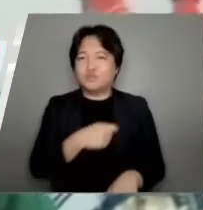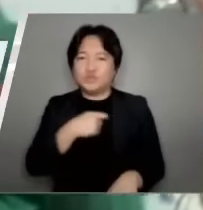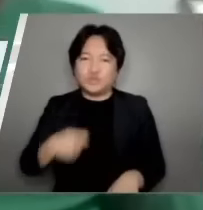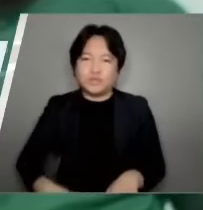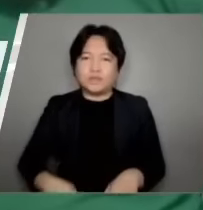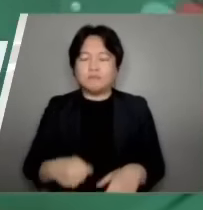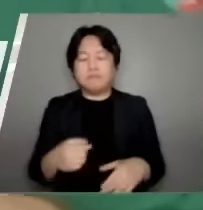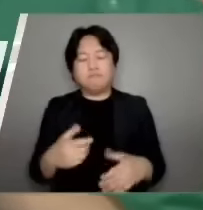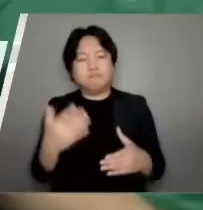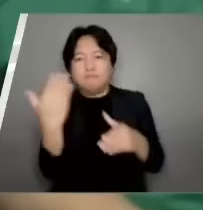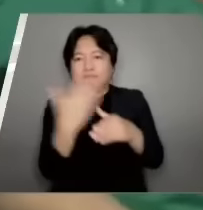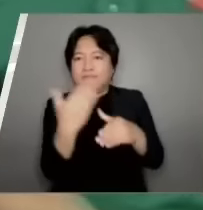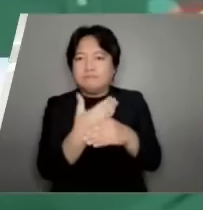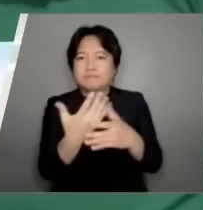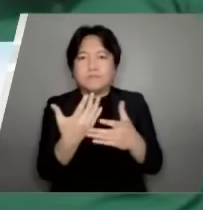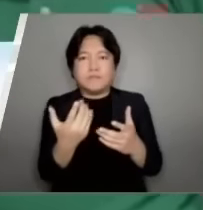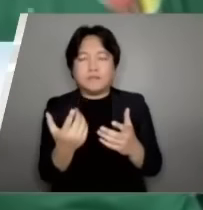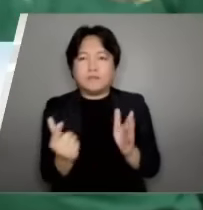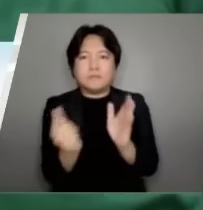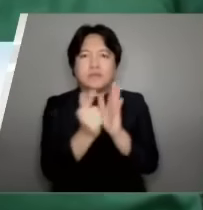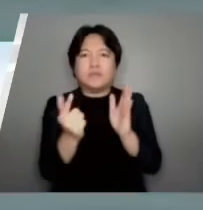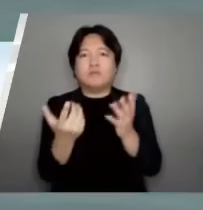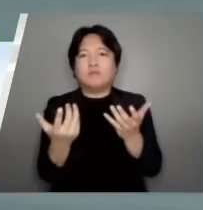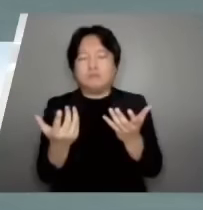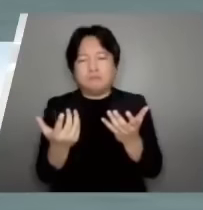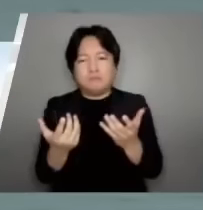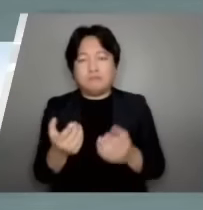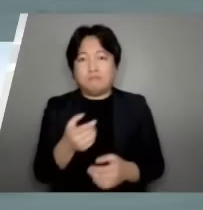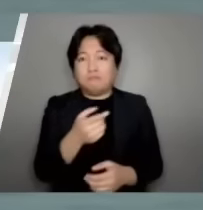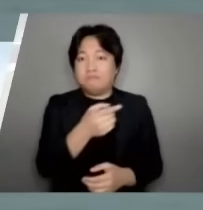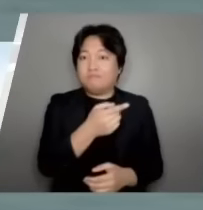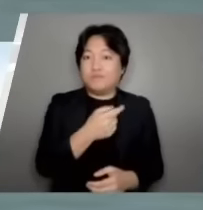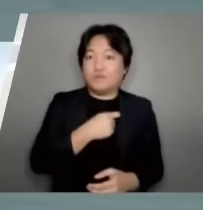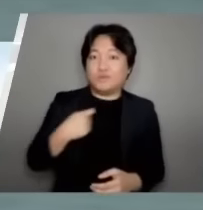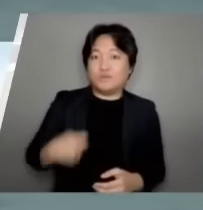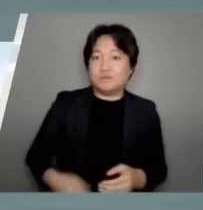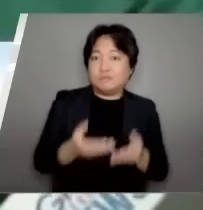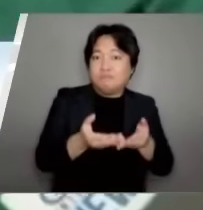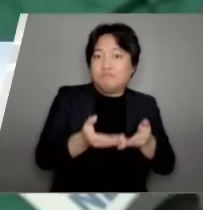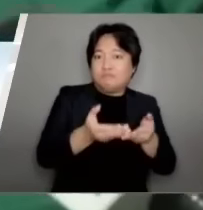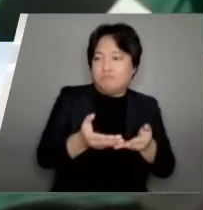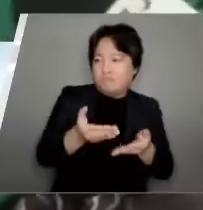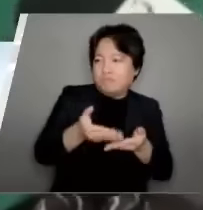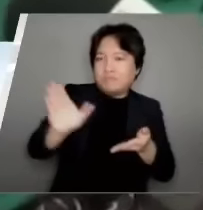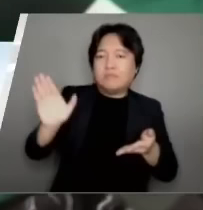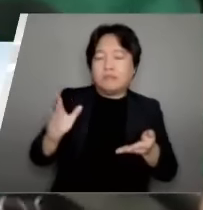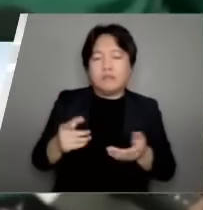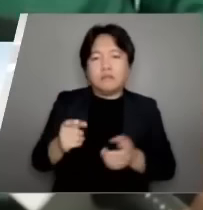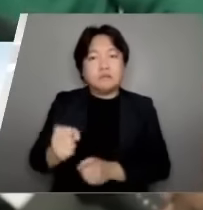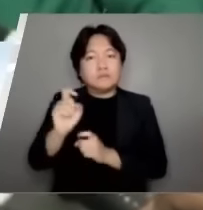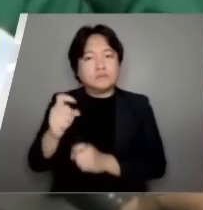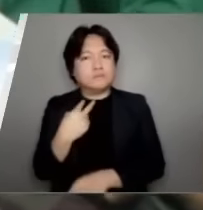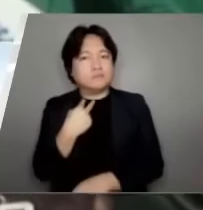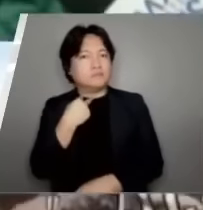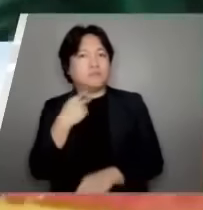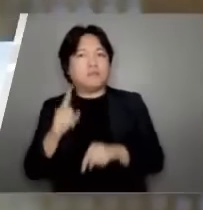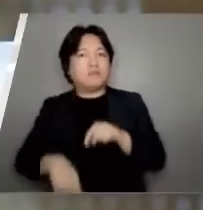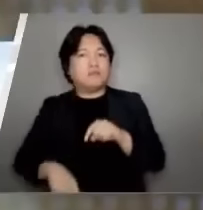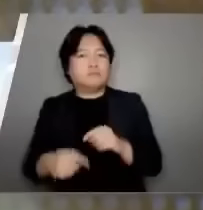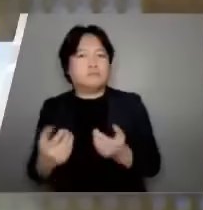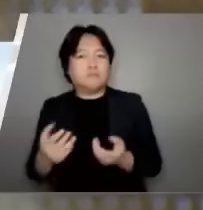pag nakapunta kami ng kalburo, inaabol na po kami, pinapaalis po kami. Sa kanila na po daw yung kalburo, hindi na doon tayo pwede mga Pilipino